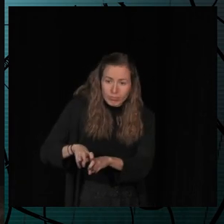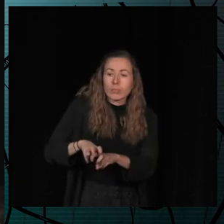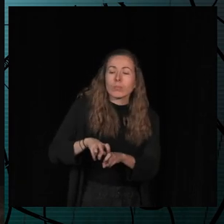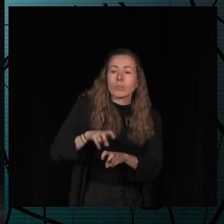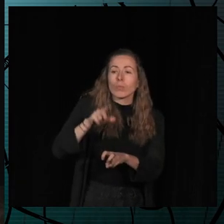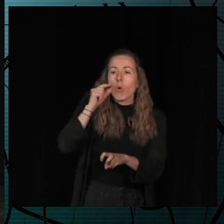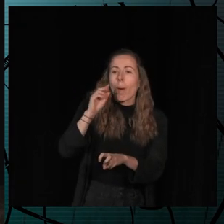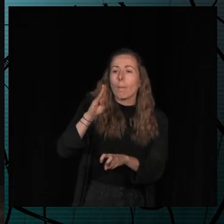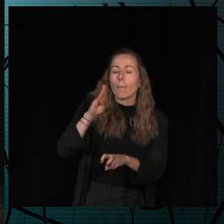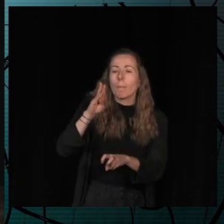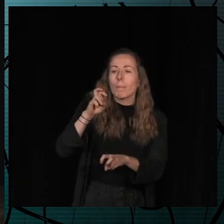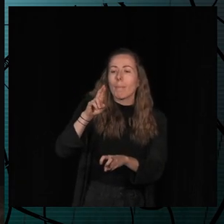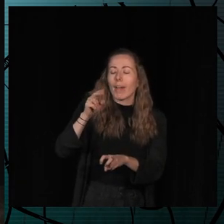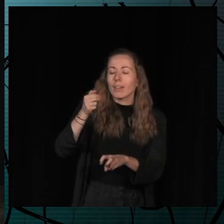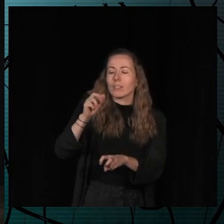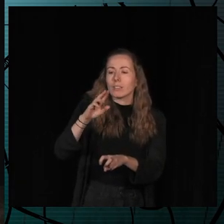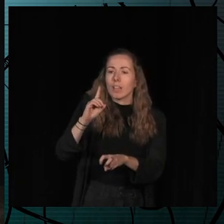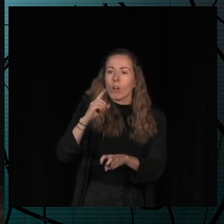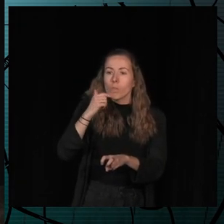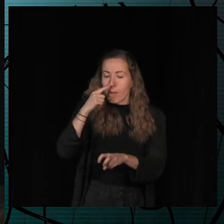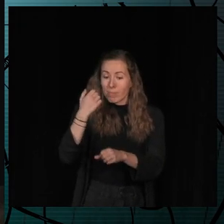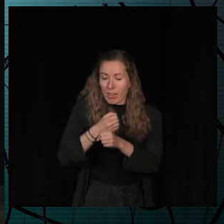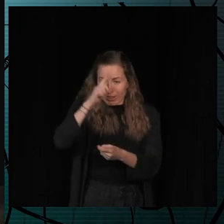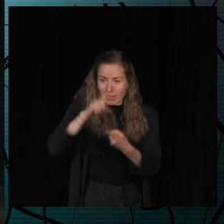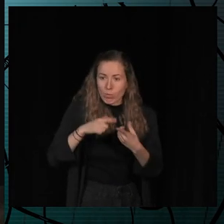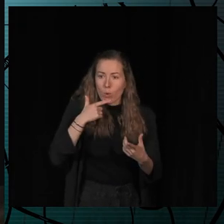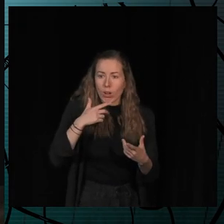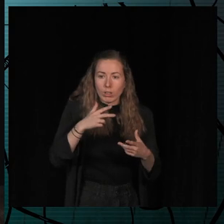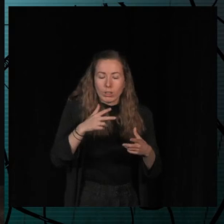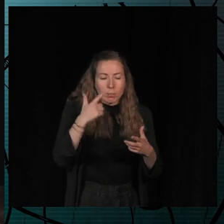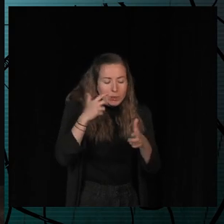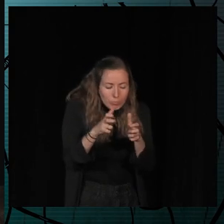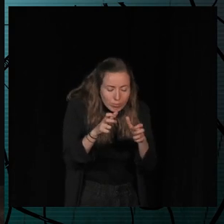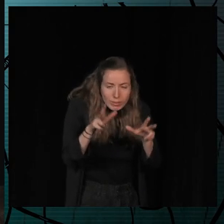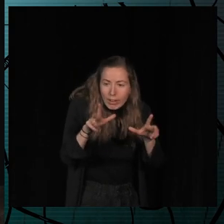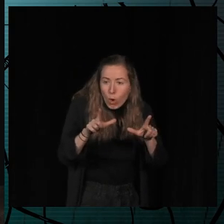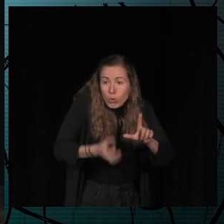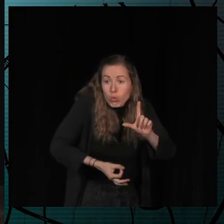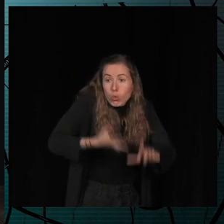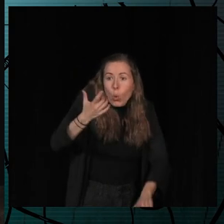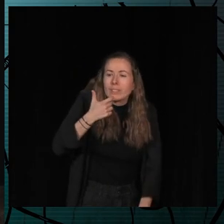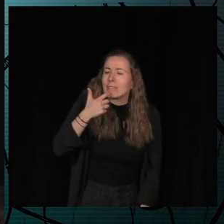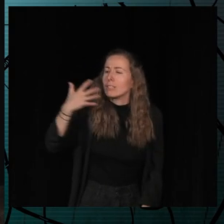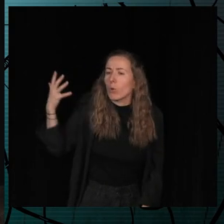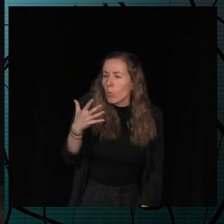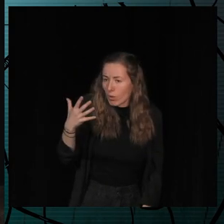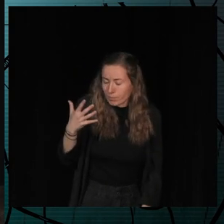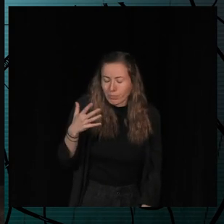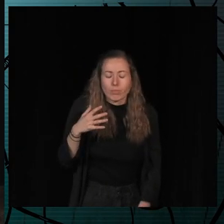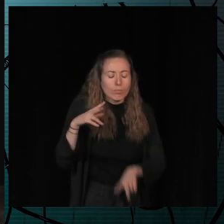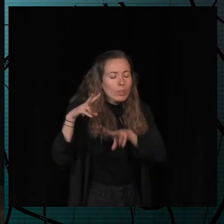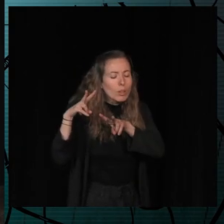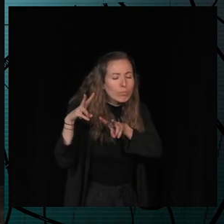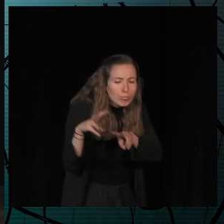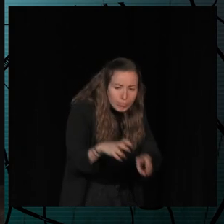chercheur s'est intéressé sur le concept de surexposition qu'est-ce que ça veut dire et finalement il a un moment fait les